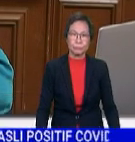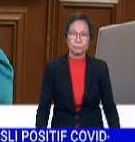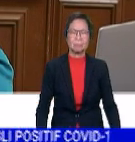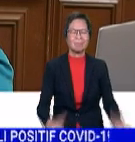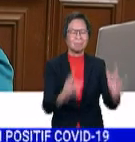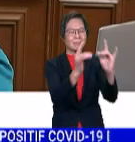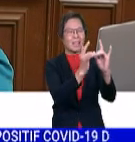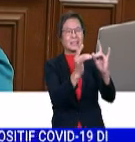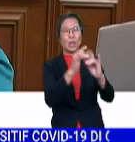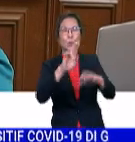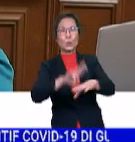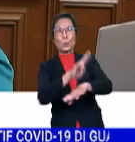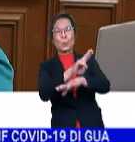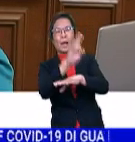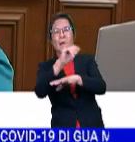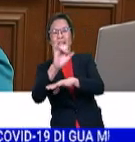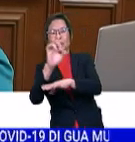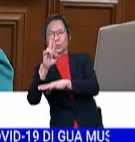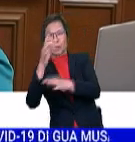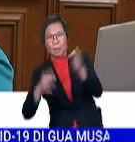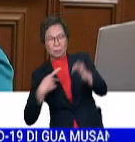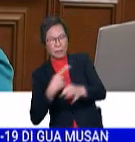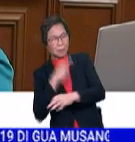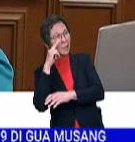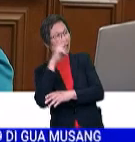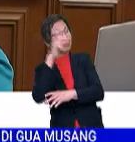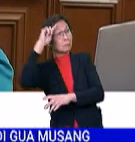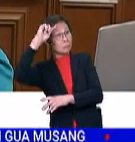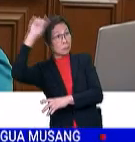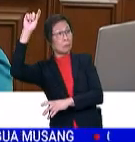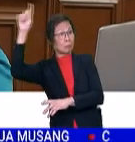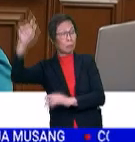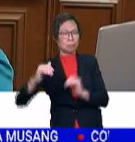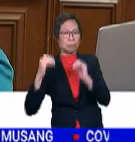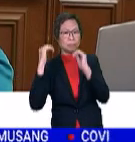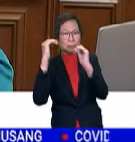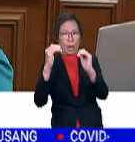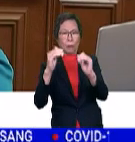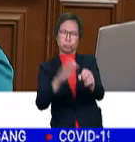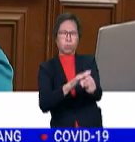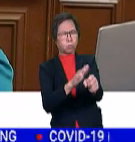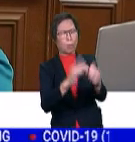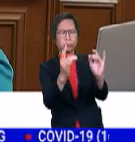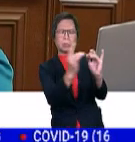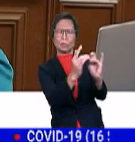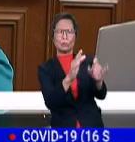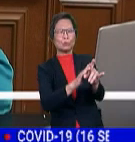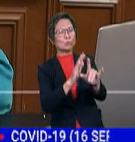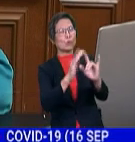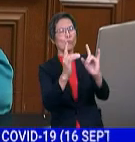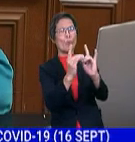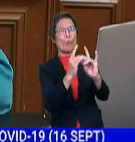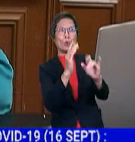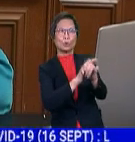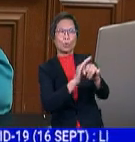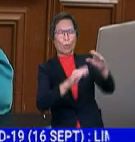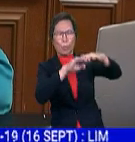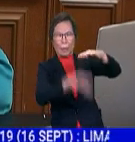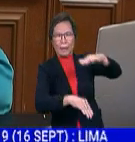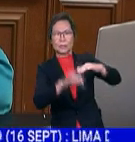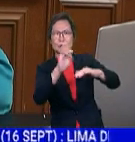Penggunaan katil ICU, jadi kalau kita lihat di negeri Terengganu masih di tahap yang mencukupi, iaitu di bawah pada